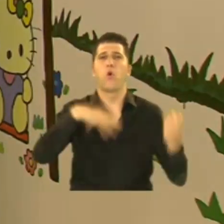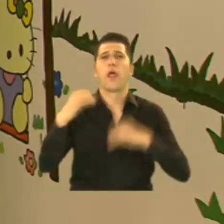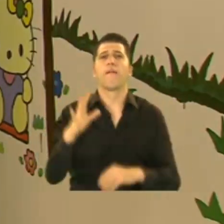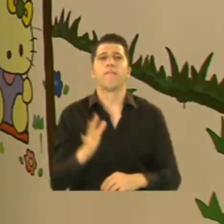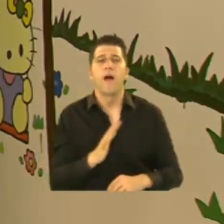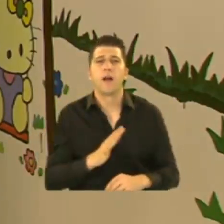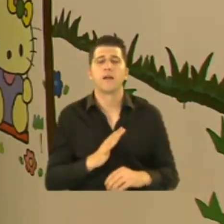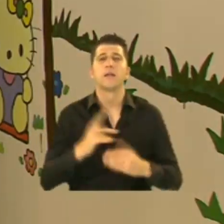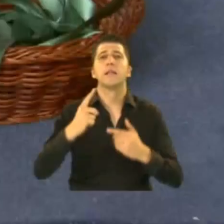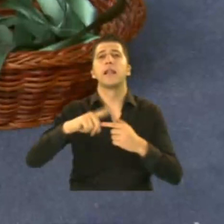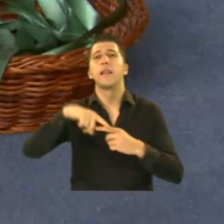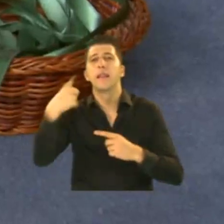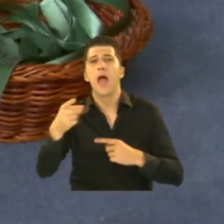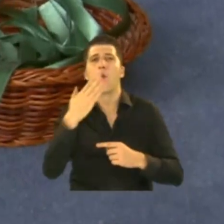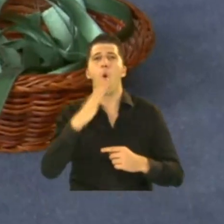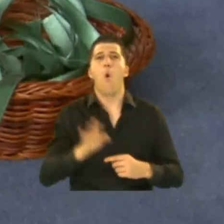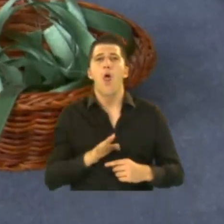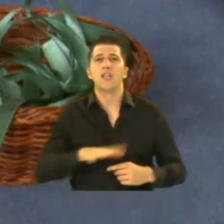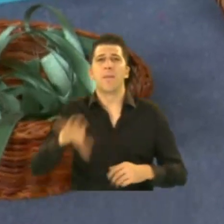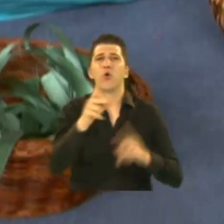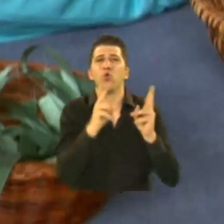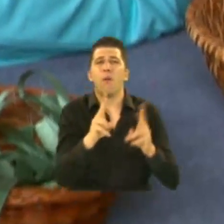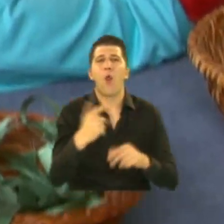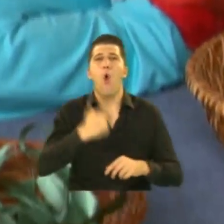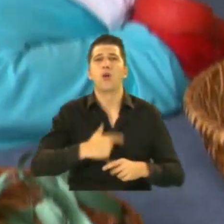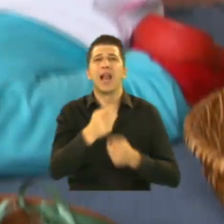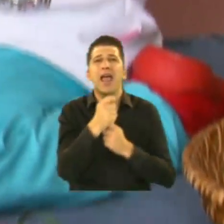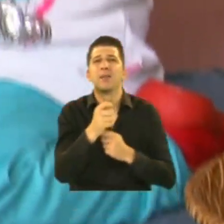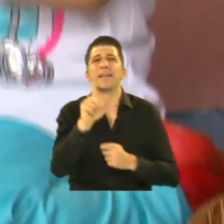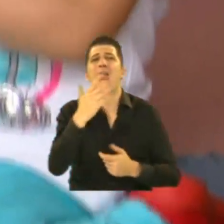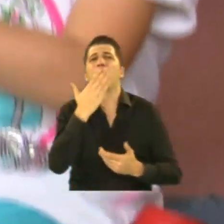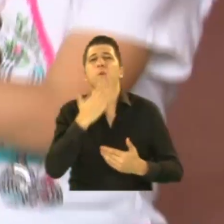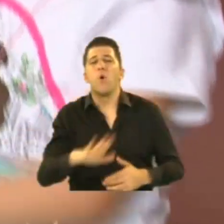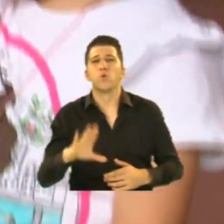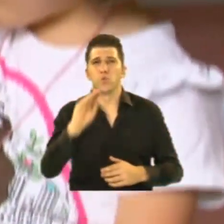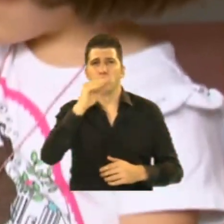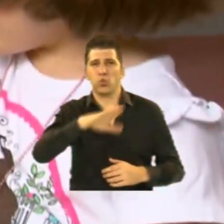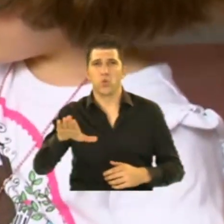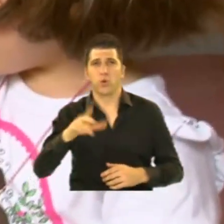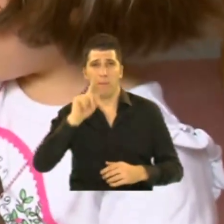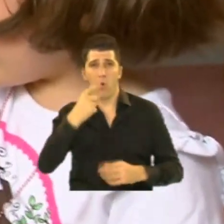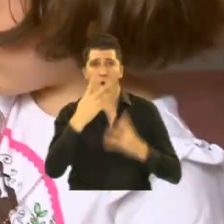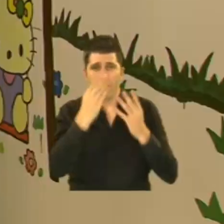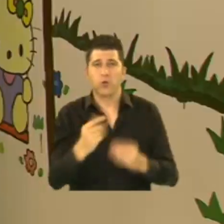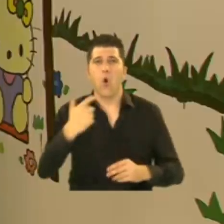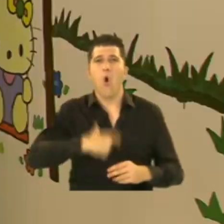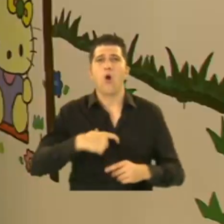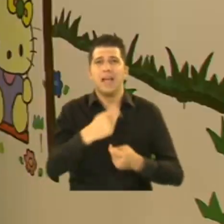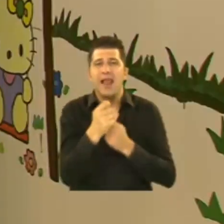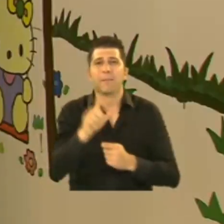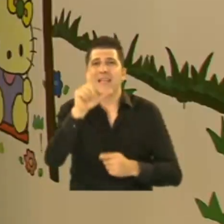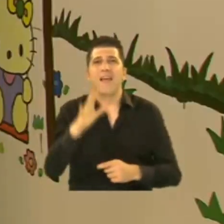yönlendiriliyor. Diğer öğrencilerimiz normal, özel eğitim gerektirmeyen çocukların velileri ise özel